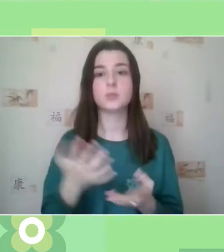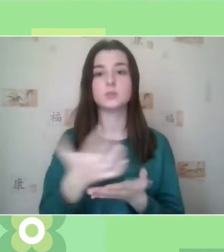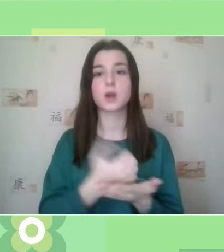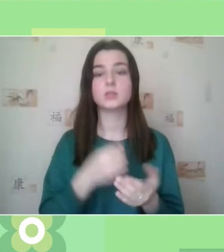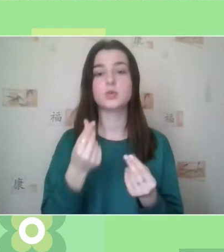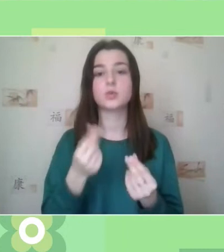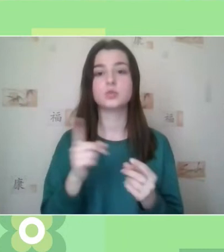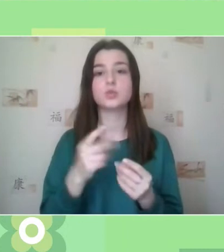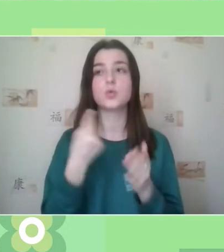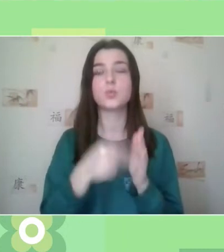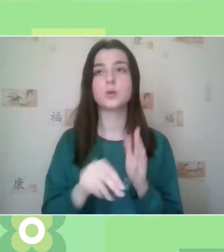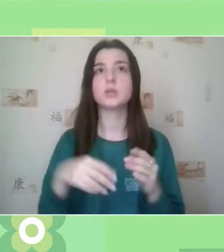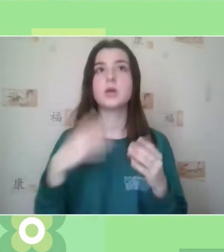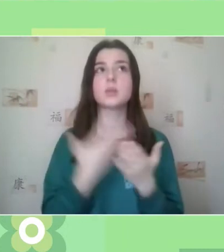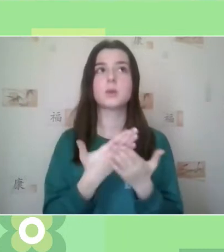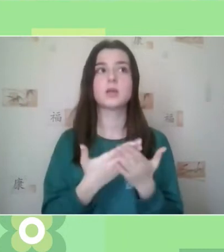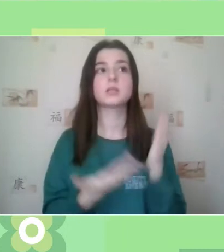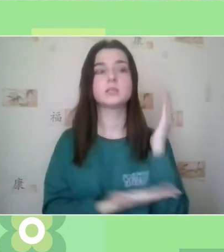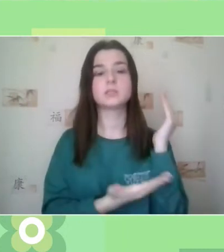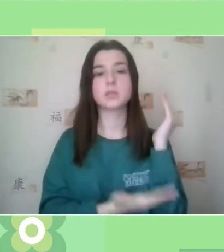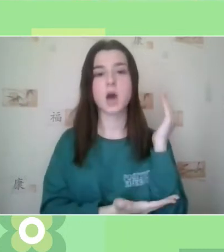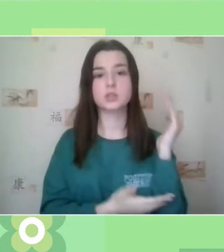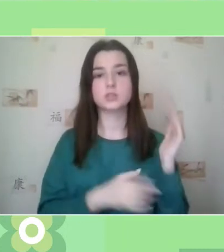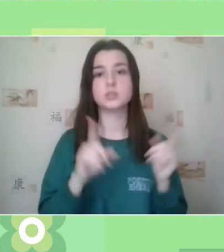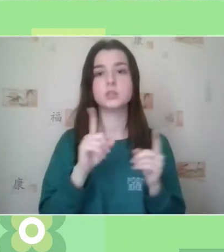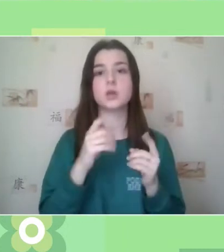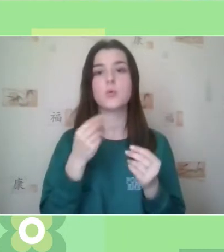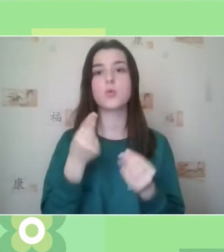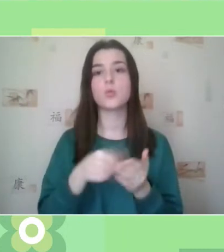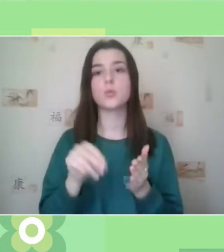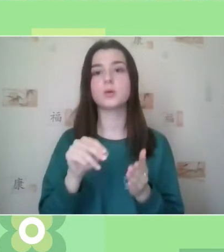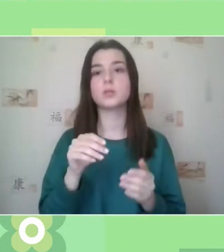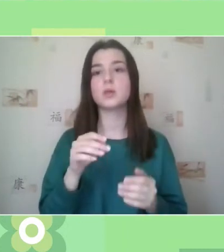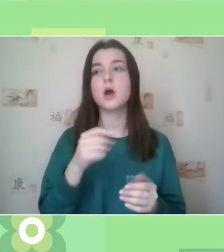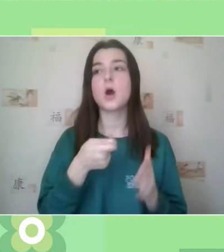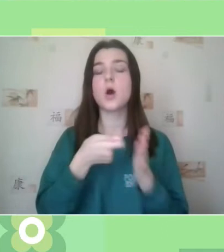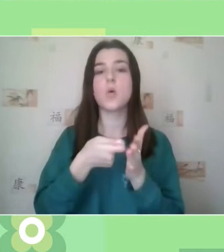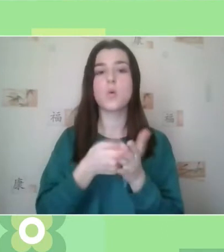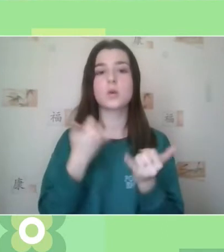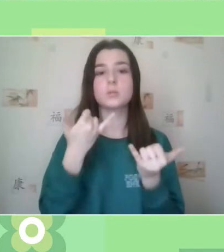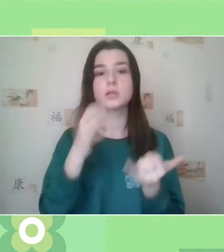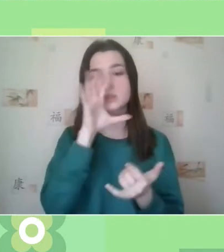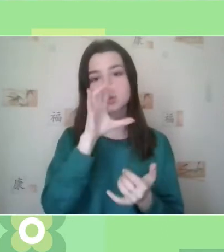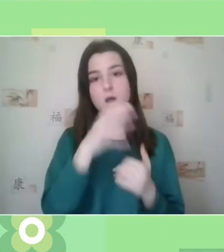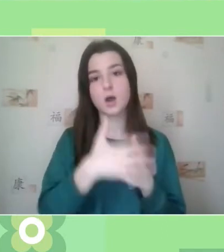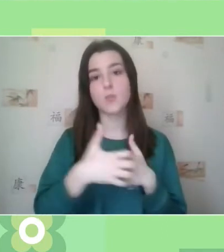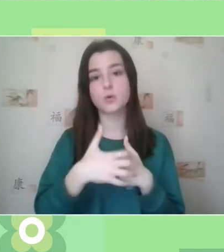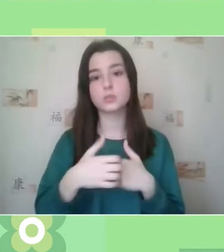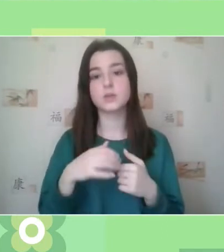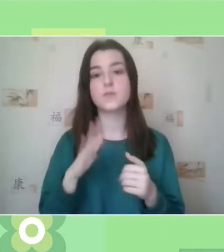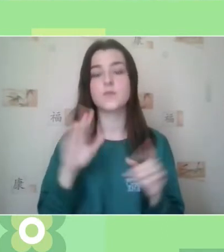саджанців, щоб посадити у вашій громаді, або купити корм для собак-котів у реабілітаційному